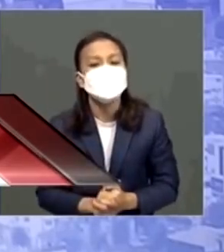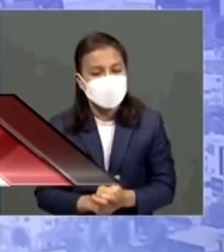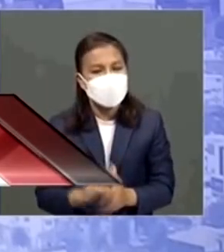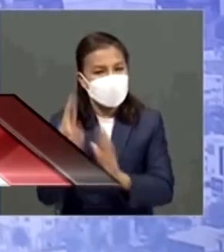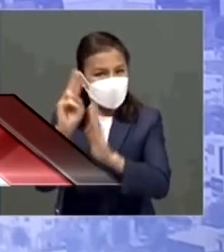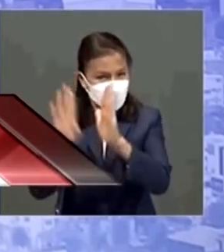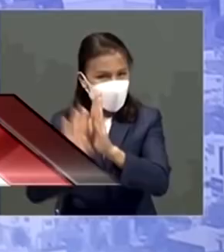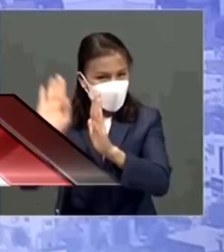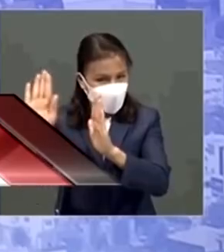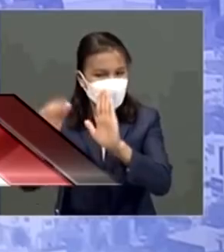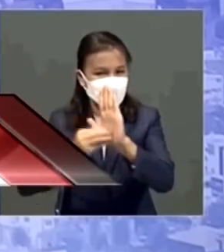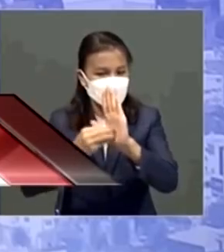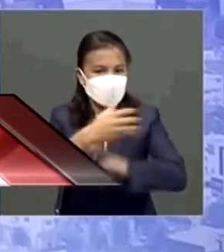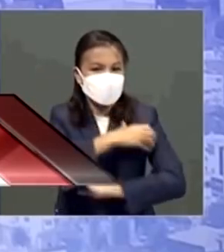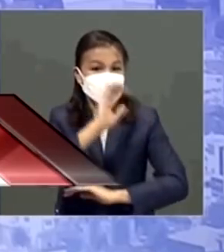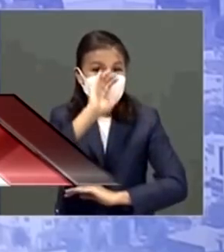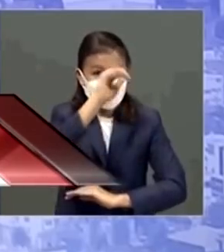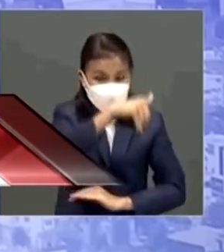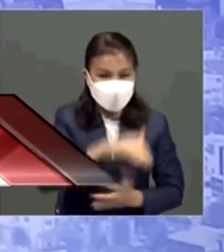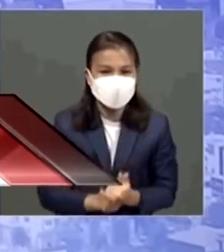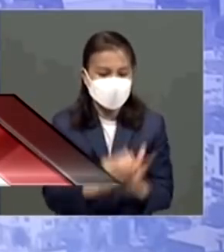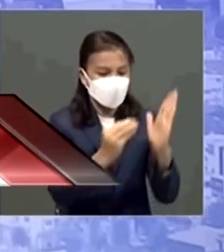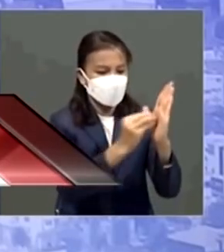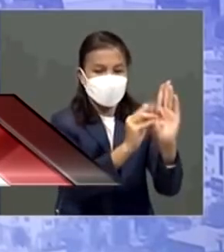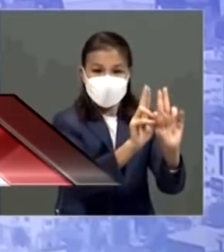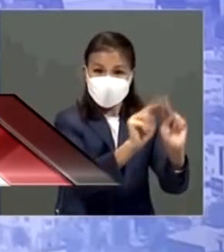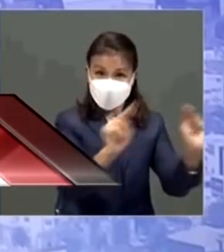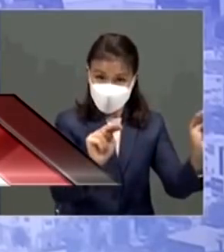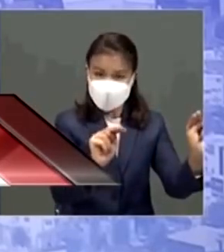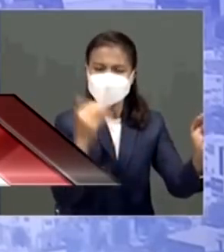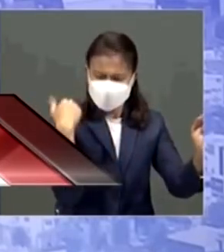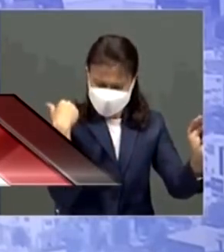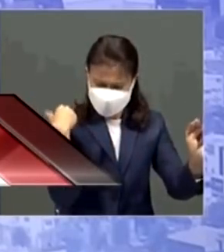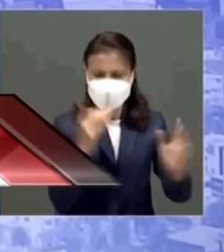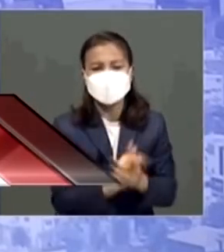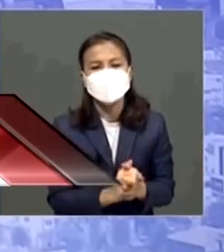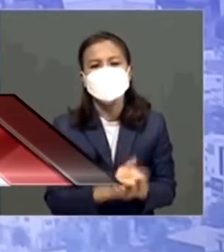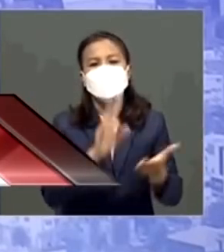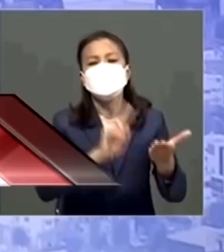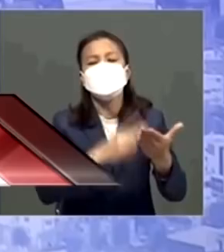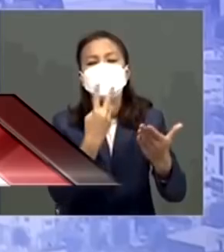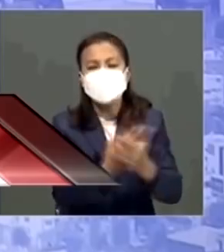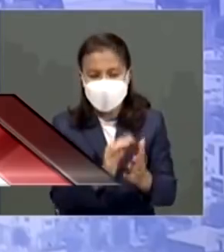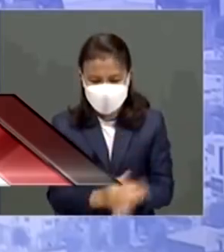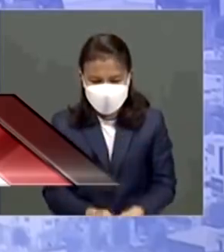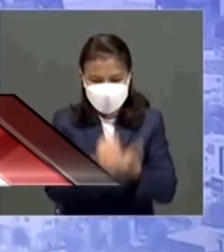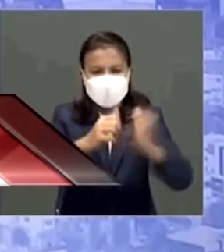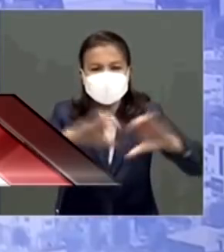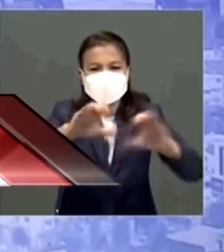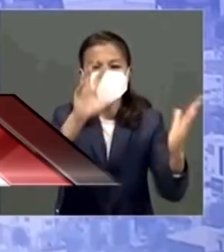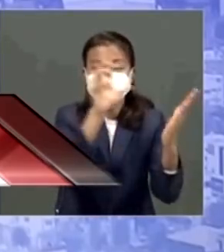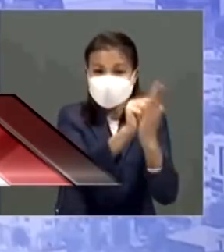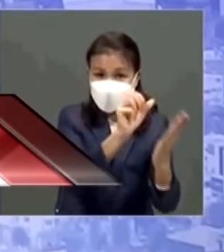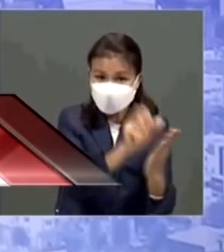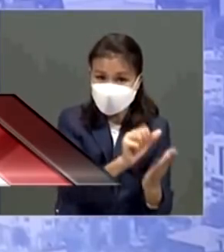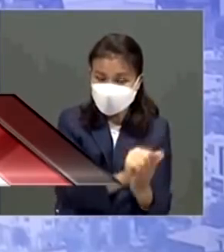บของกทม.ขึ้นมาหรือเราจะคุ้นเคยของทางนนทบุรีก็มีระบบของนนทบุรีเพราะฉะนั้นตรงนั้นเป็นหน้าด่านที่จะเป็นทางลงทะเบียนเข้ามาของ